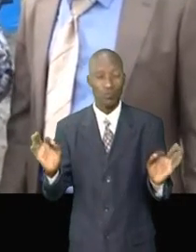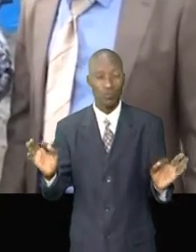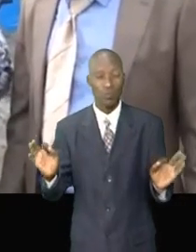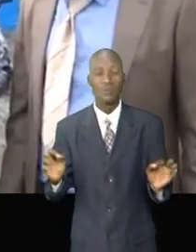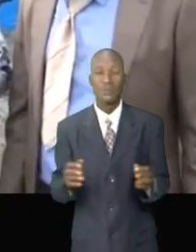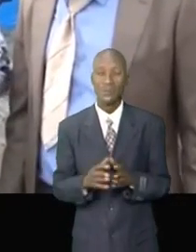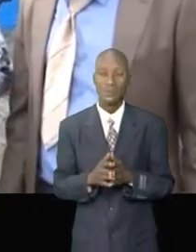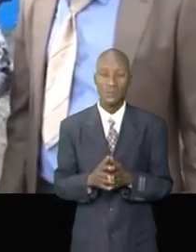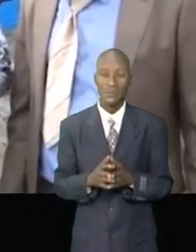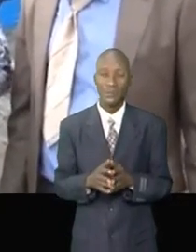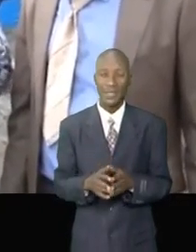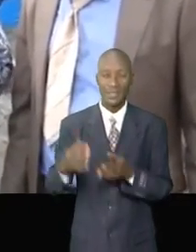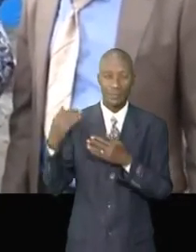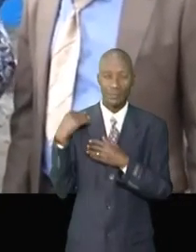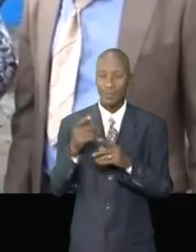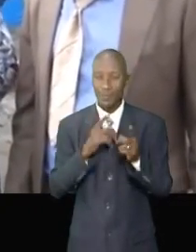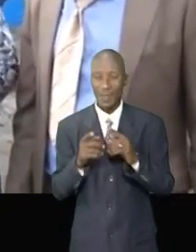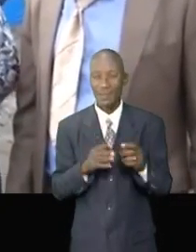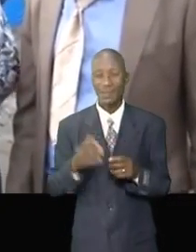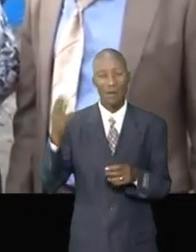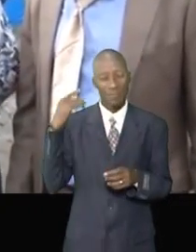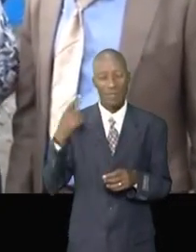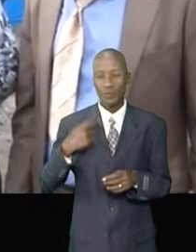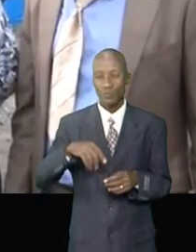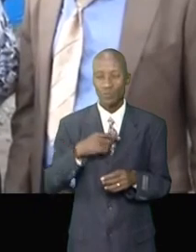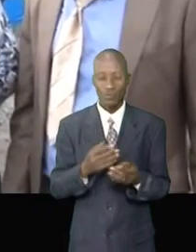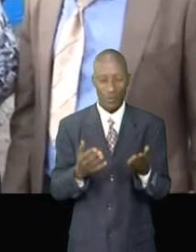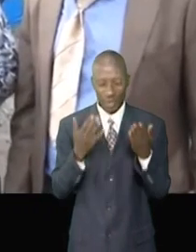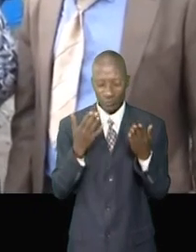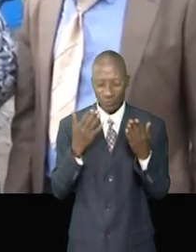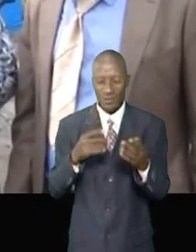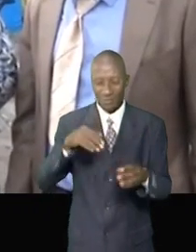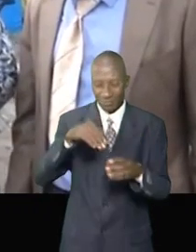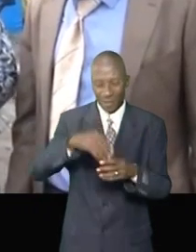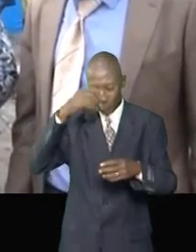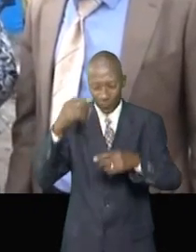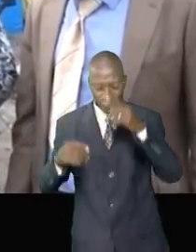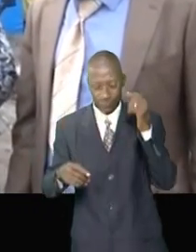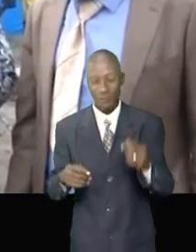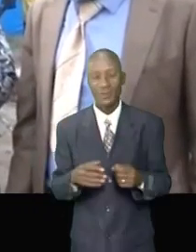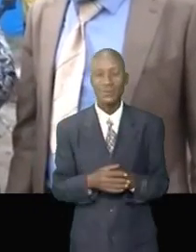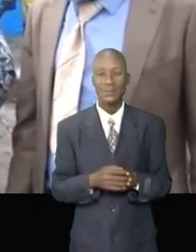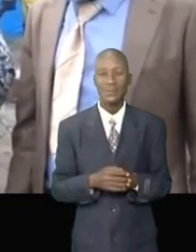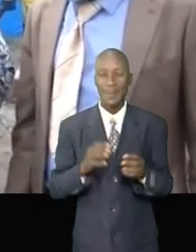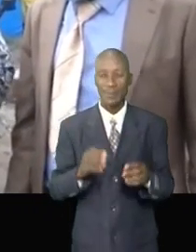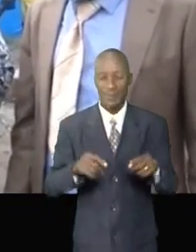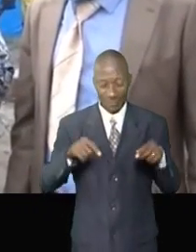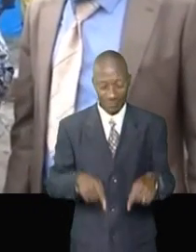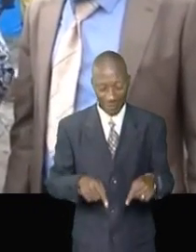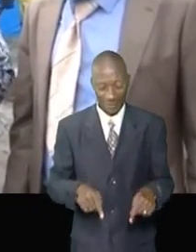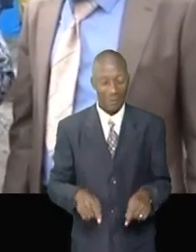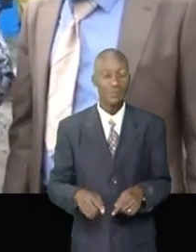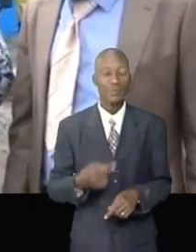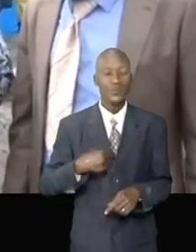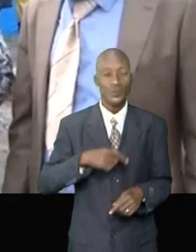que ce jour-là, ce qui était pour nous un rêve sera une grande réalité. Et nous cessons l'occasion pour le dire, comme on a souvent dit à maman